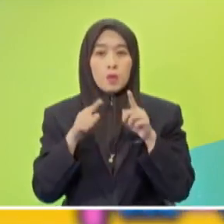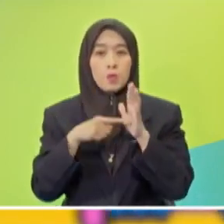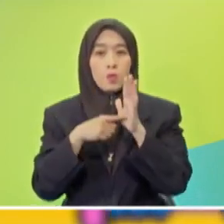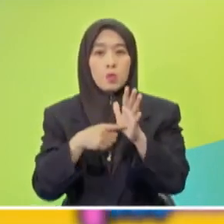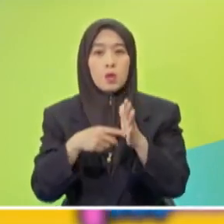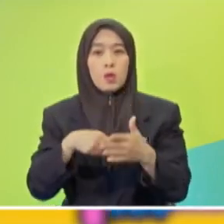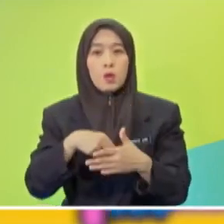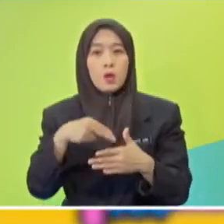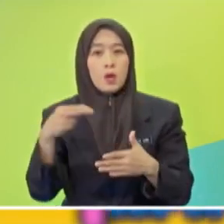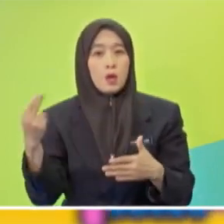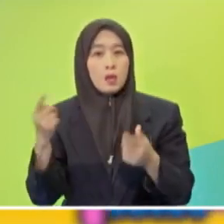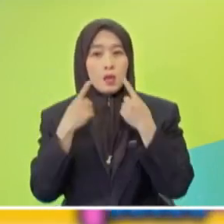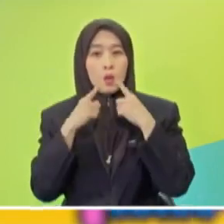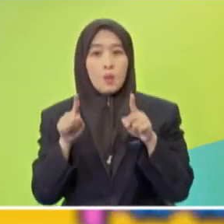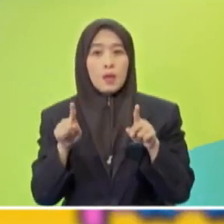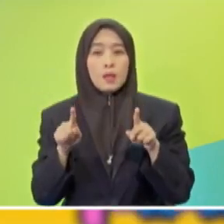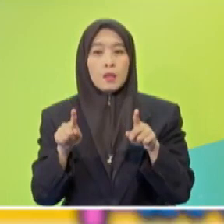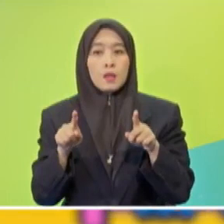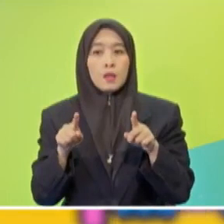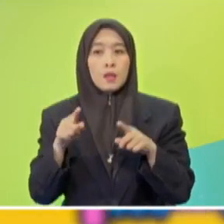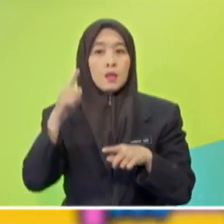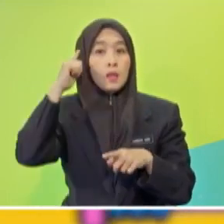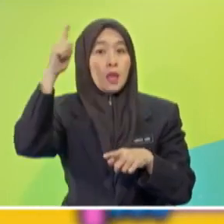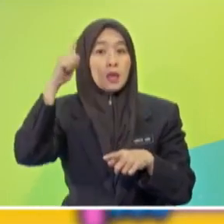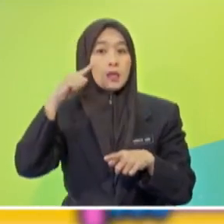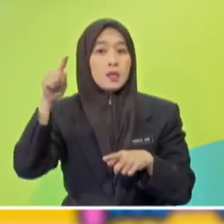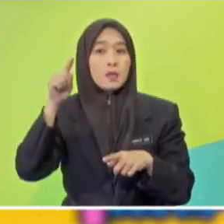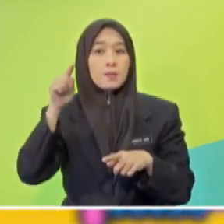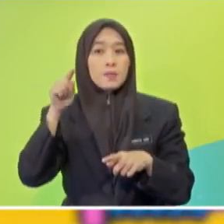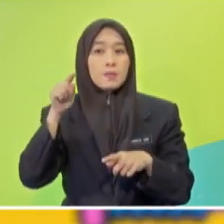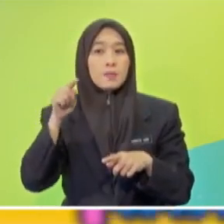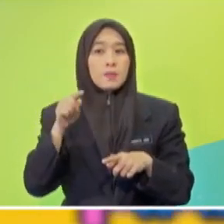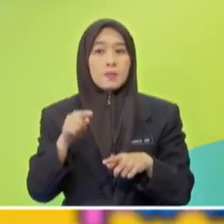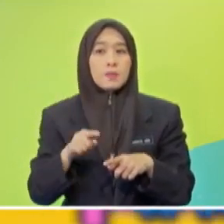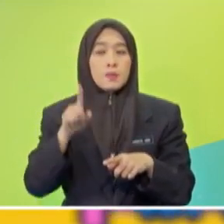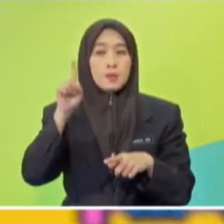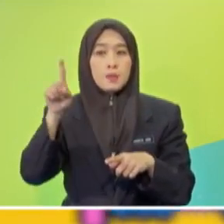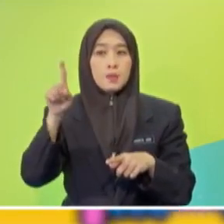hasil jawaban Oke boleh tunjukkan Zakri ada yang suka